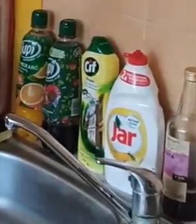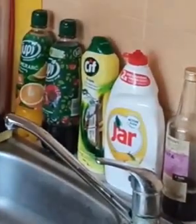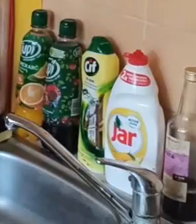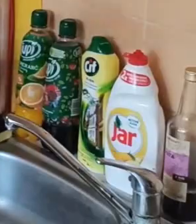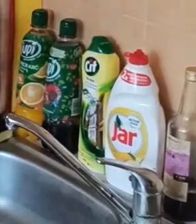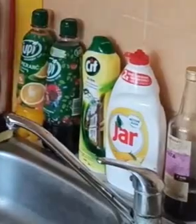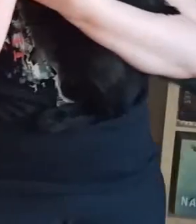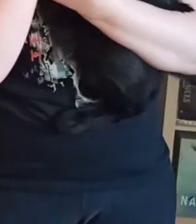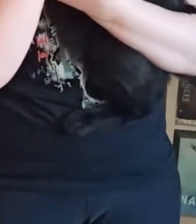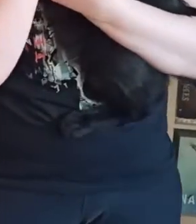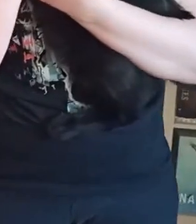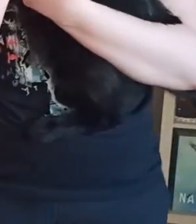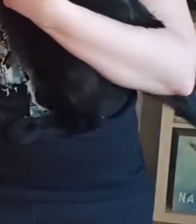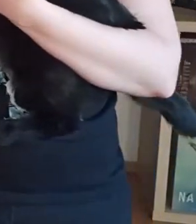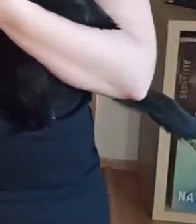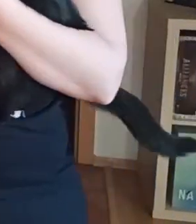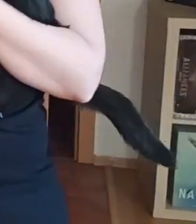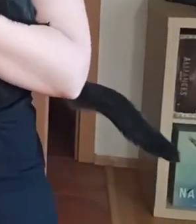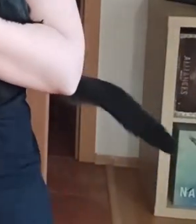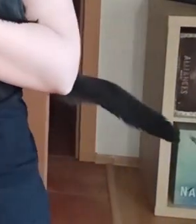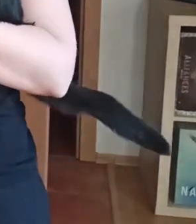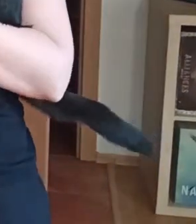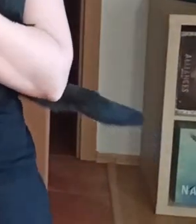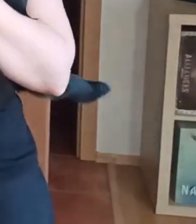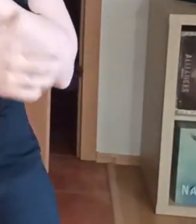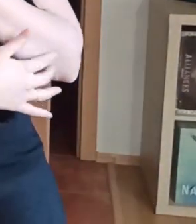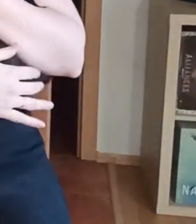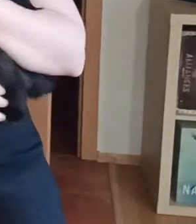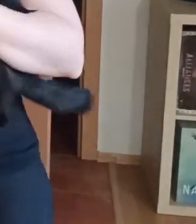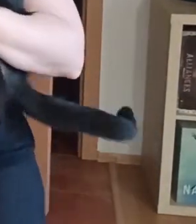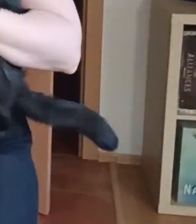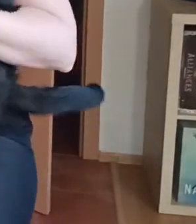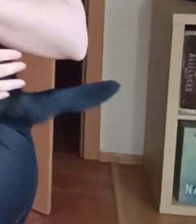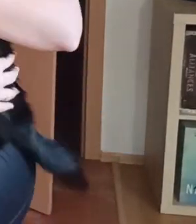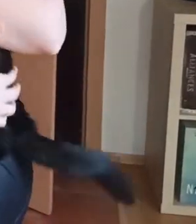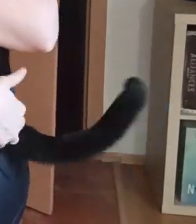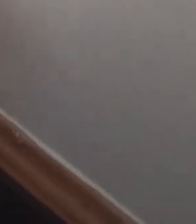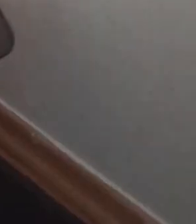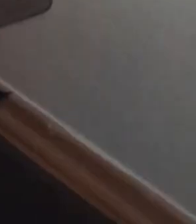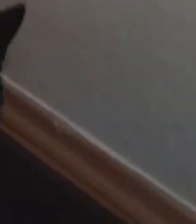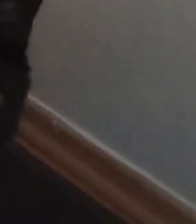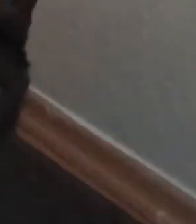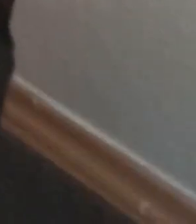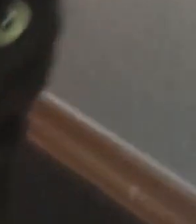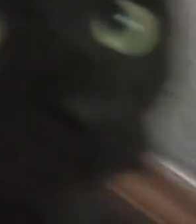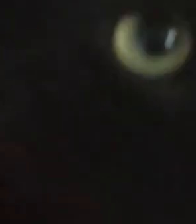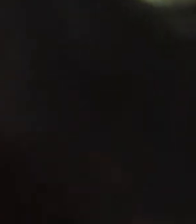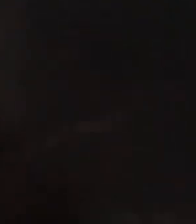Klapka. Na toho barví na růžovo, když to cibule.